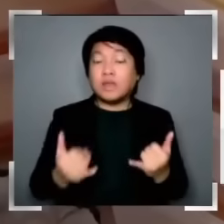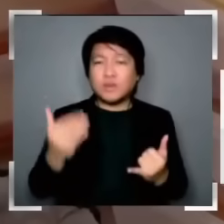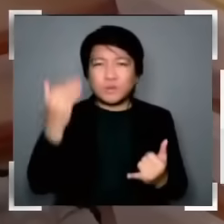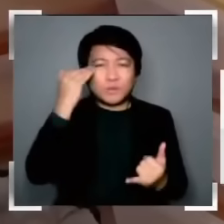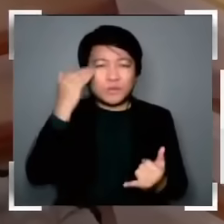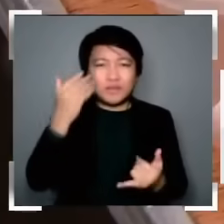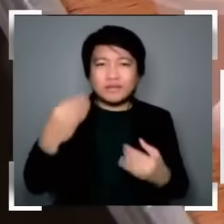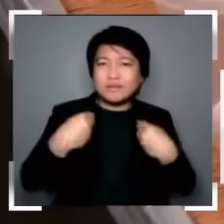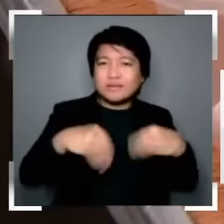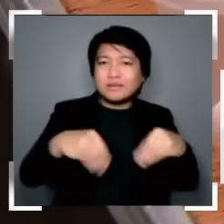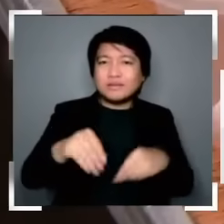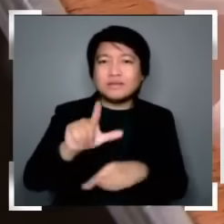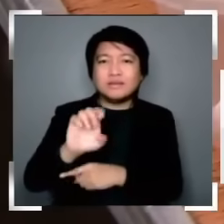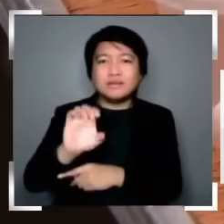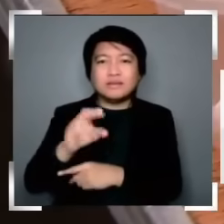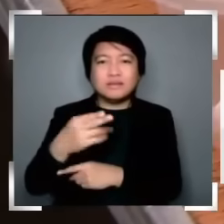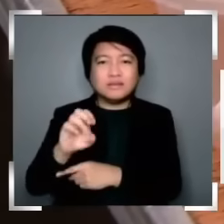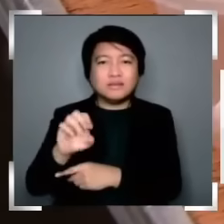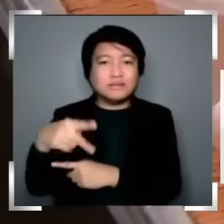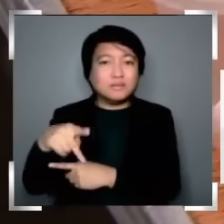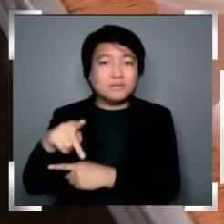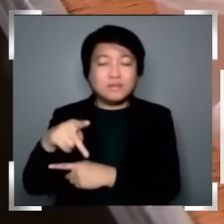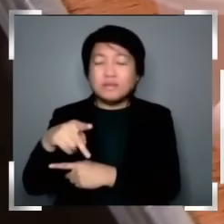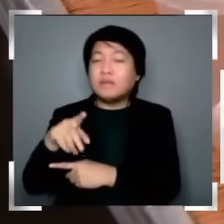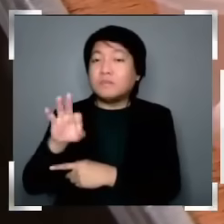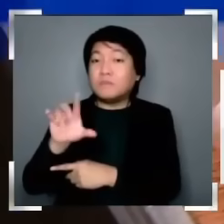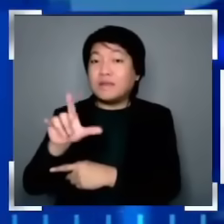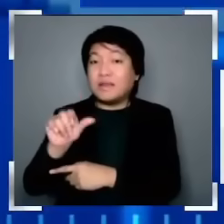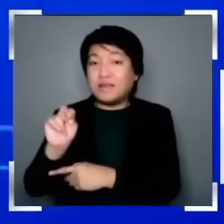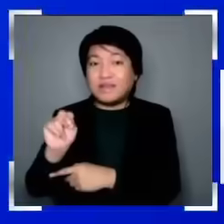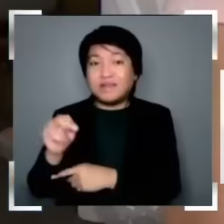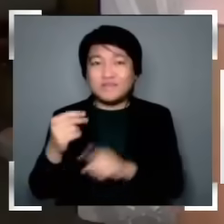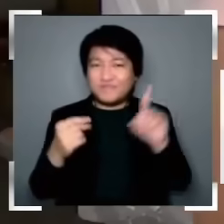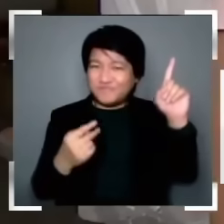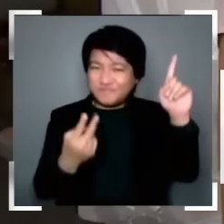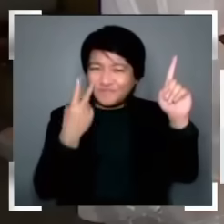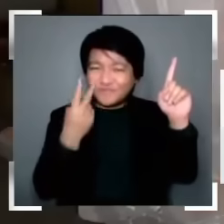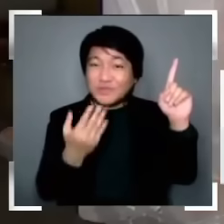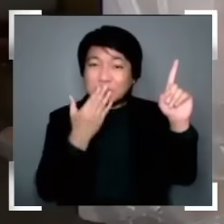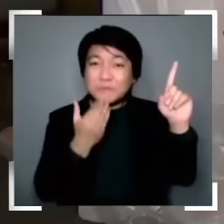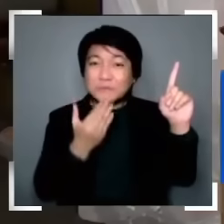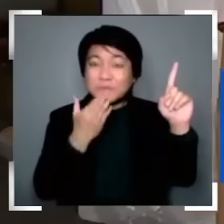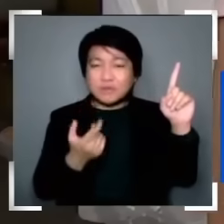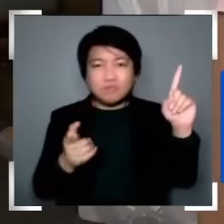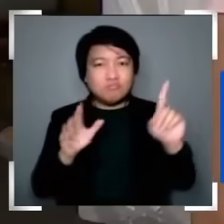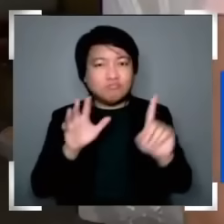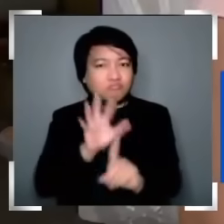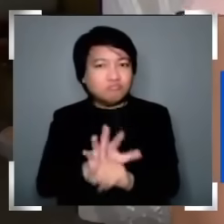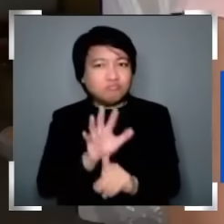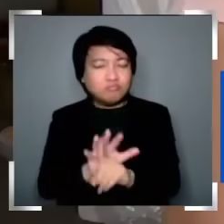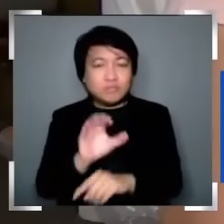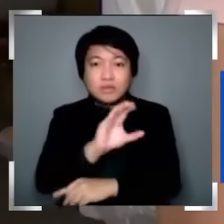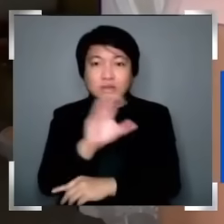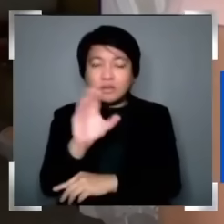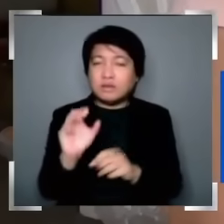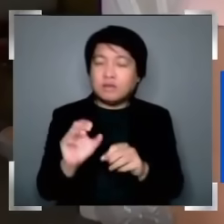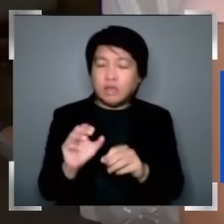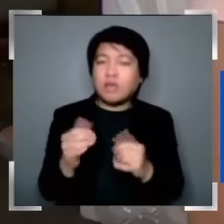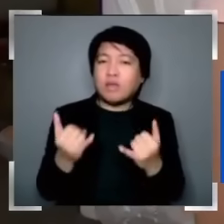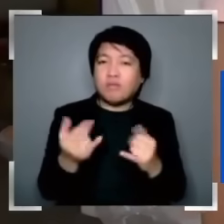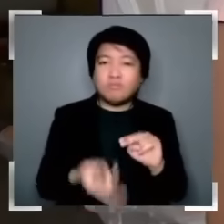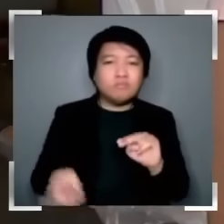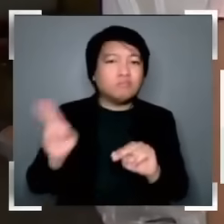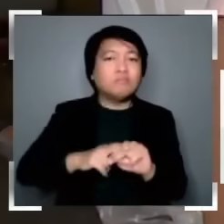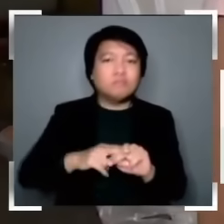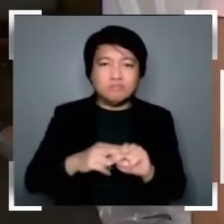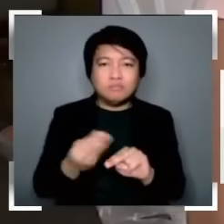na paboritong handa at panregalo pa naman kung kapaskuhan. Para ma-maintain po yung quality ng aming tinda, kailangan